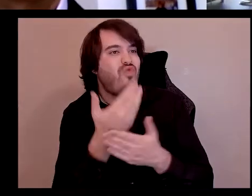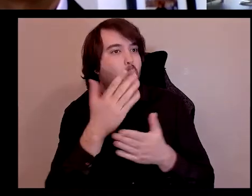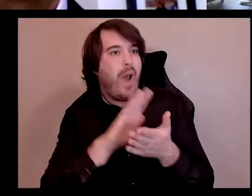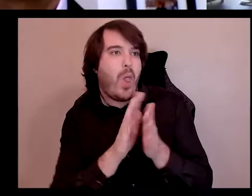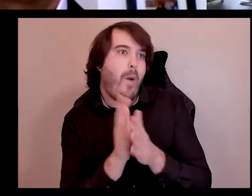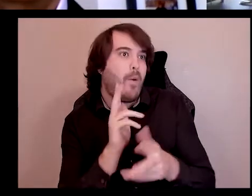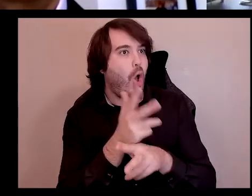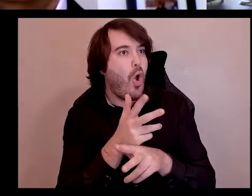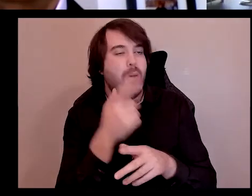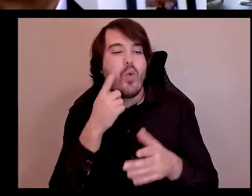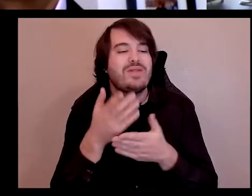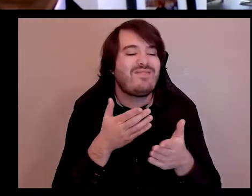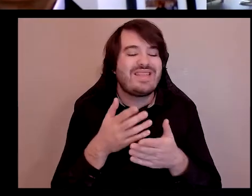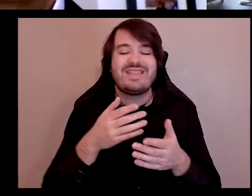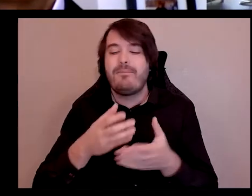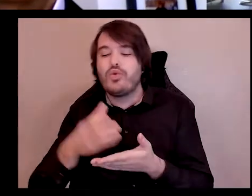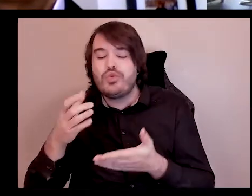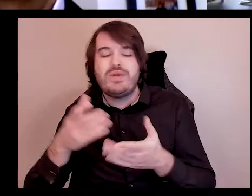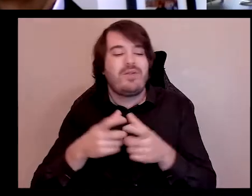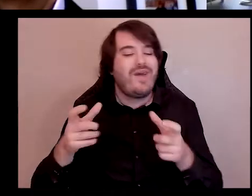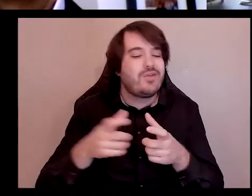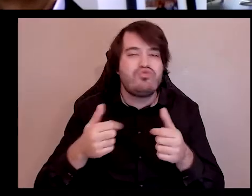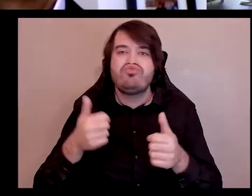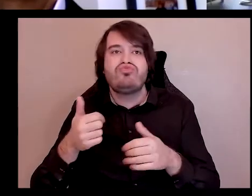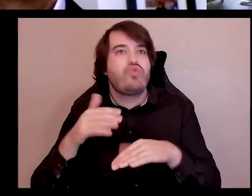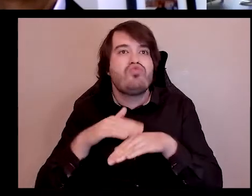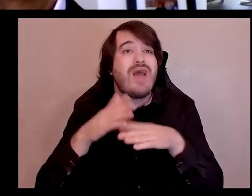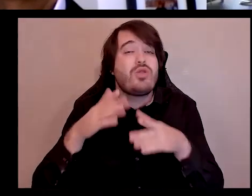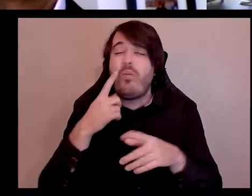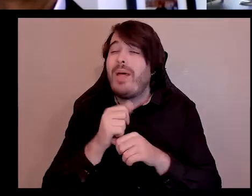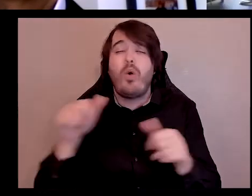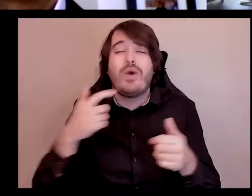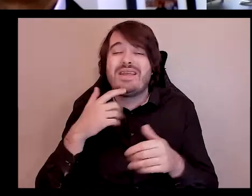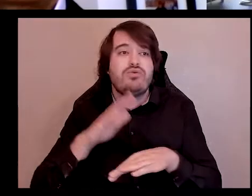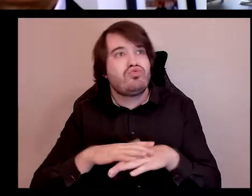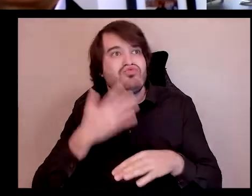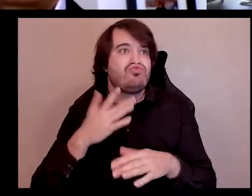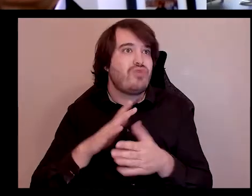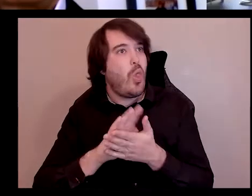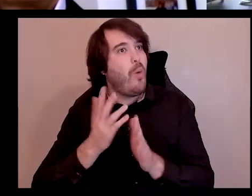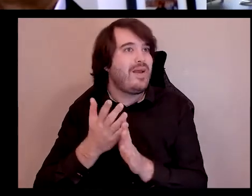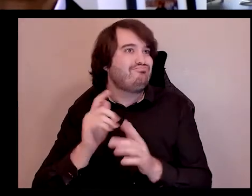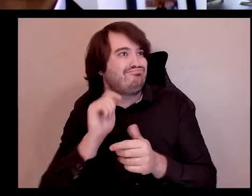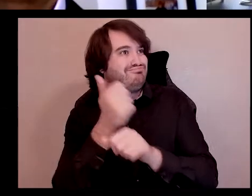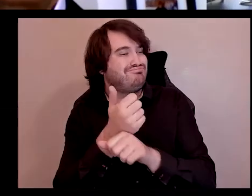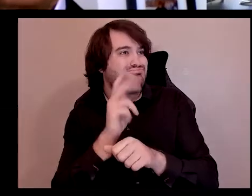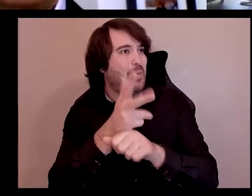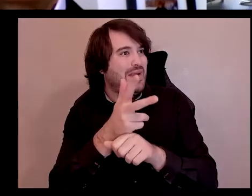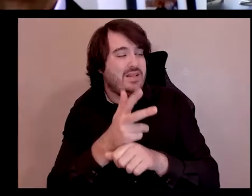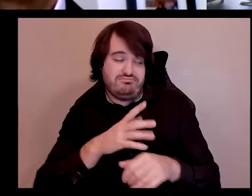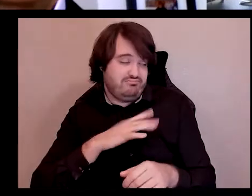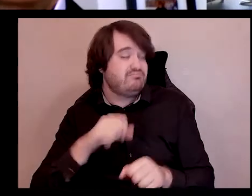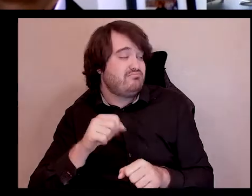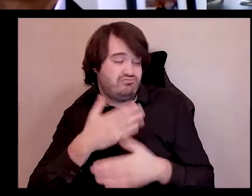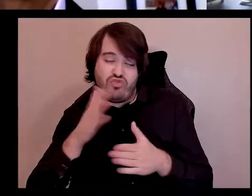accompagnement privilégié pour cette clientèle-là. On a un groupe pour les nouveaux entrepreneurs, que ce soit avec des produits, services, manufacturiers ou